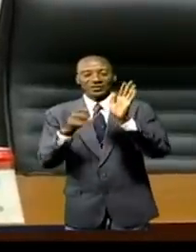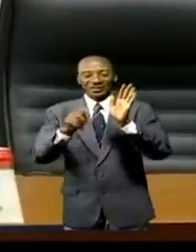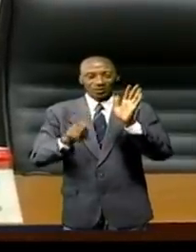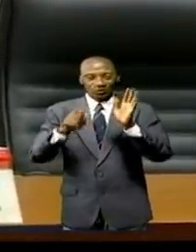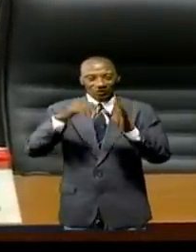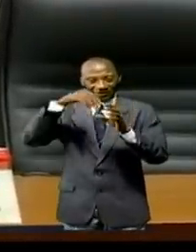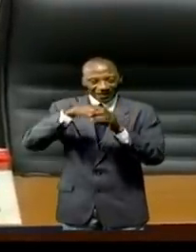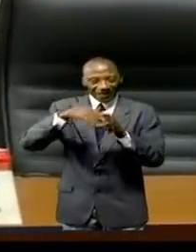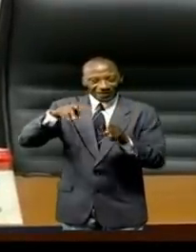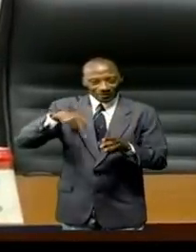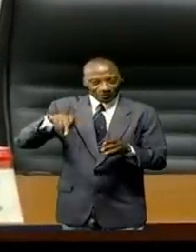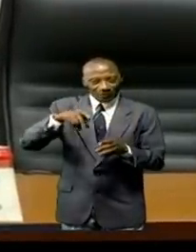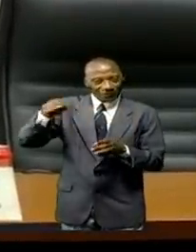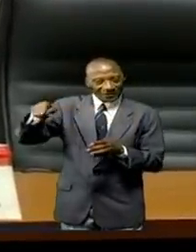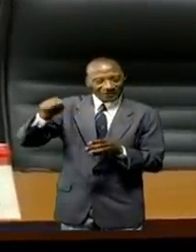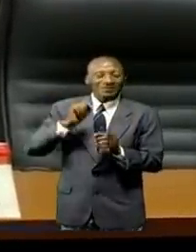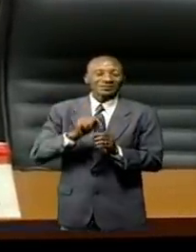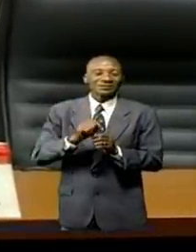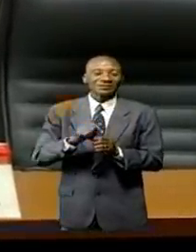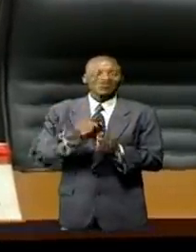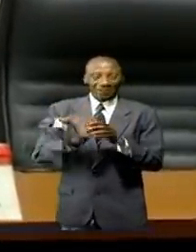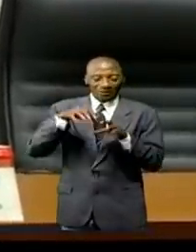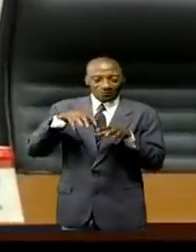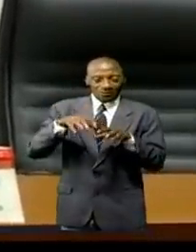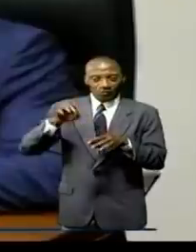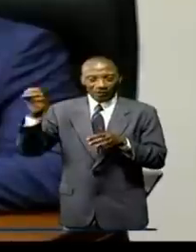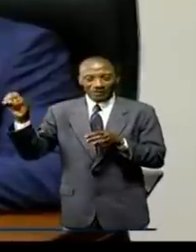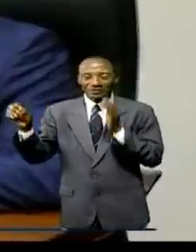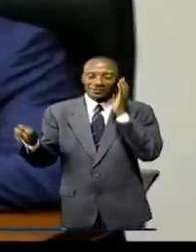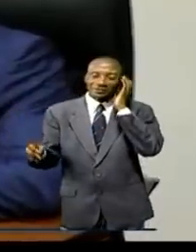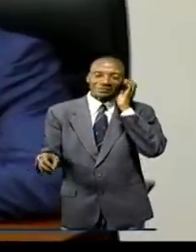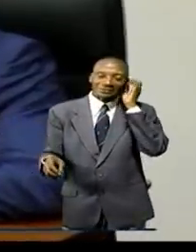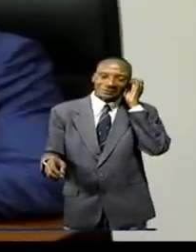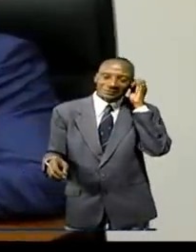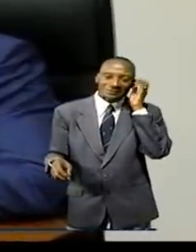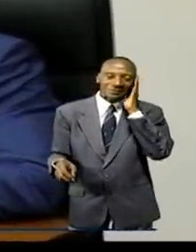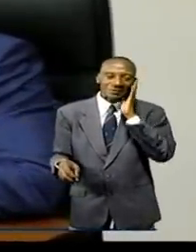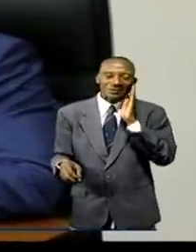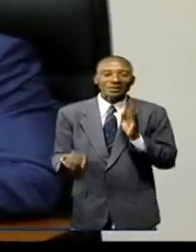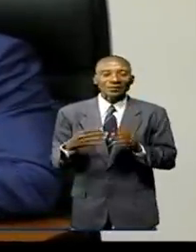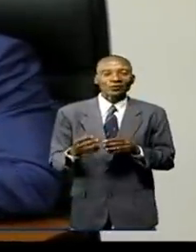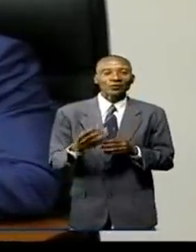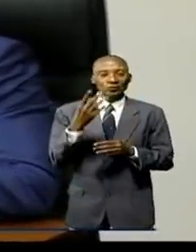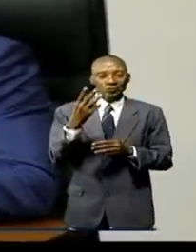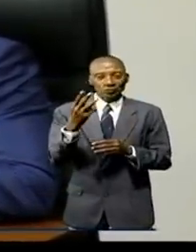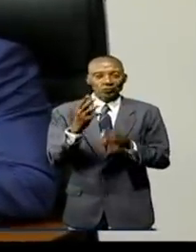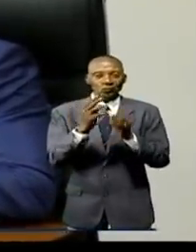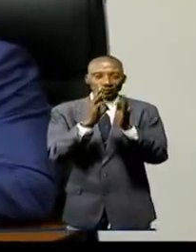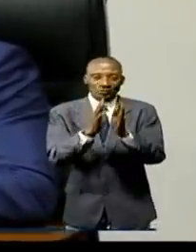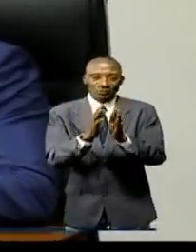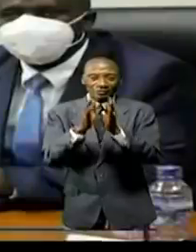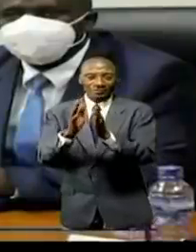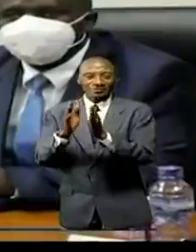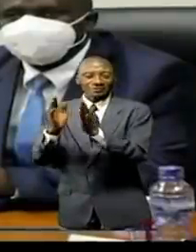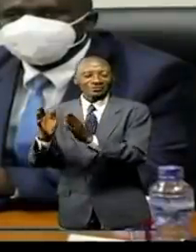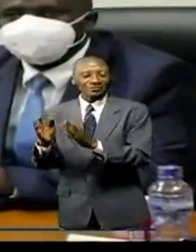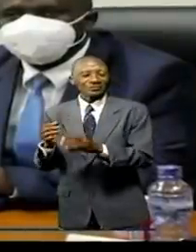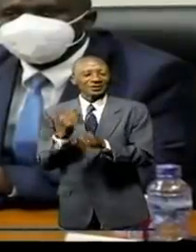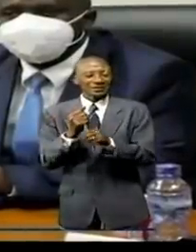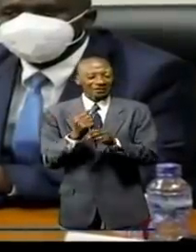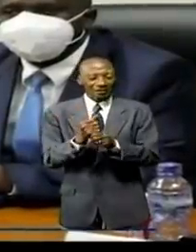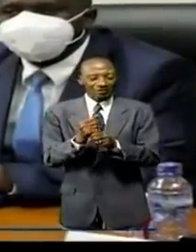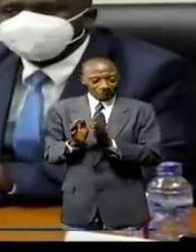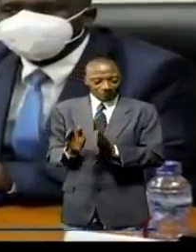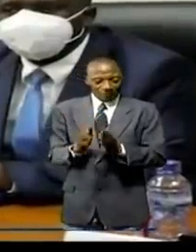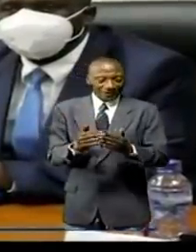l'Est de la République démocratique du Congo. 3 étapes sont prévues avant la table ronde proprement dite et les travaux préparatoires